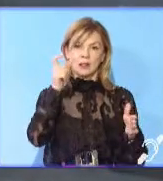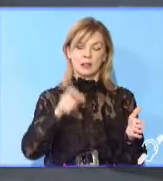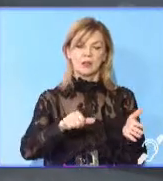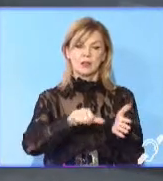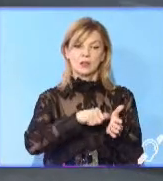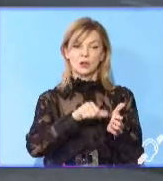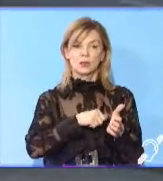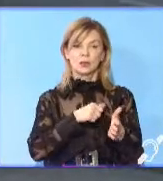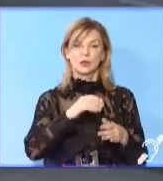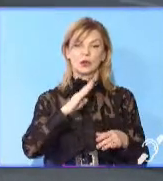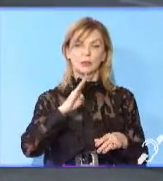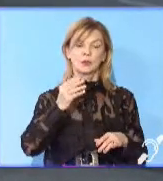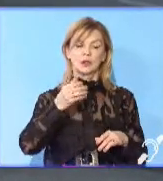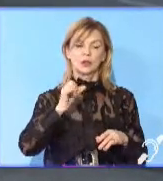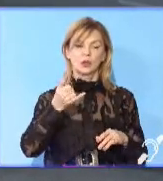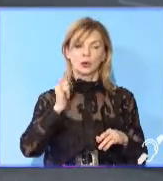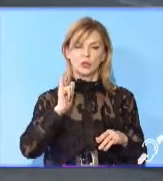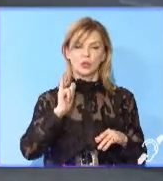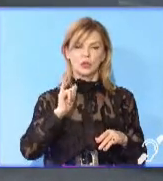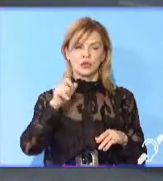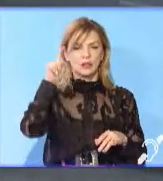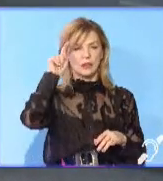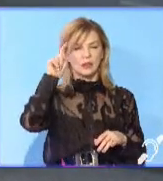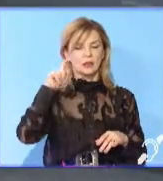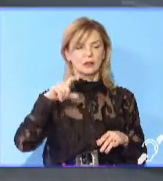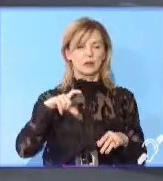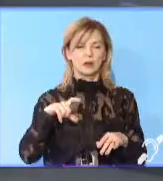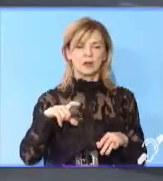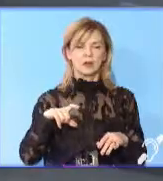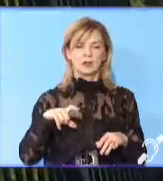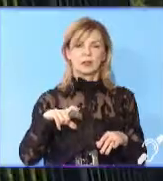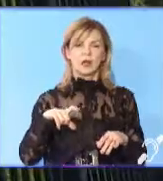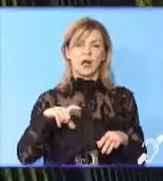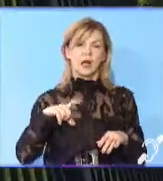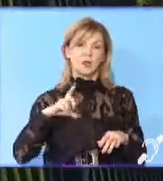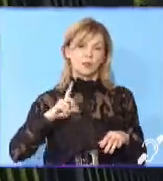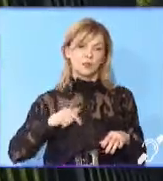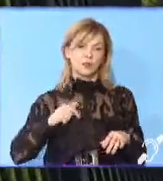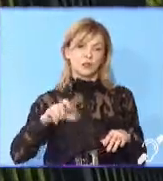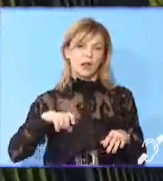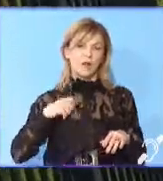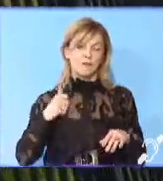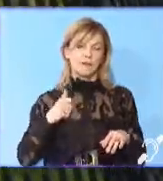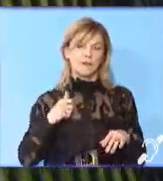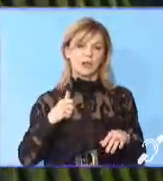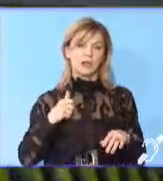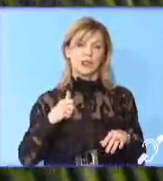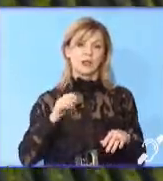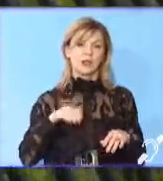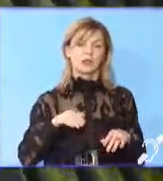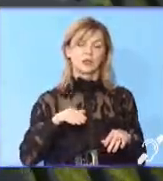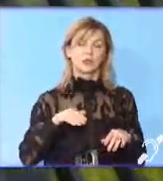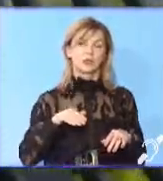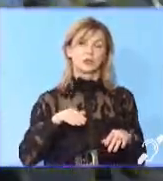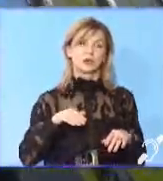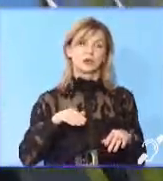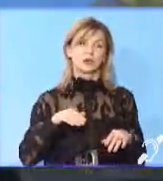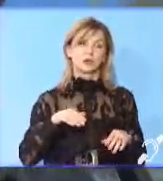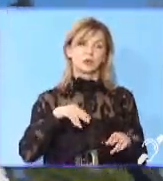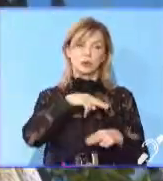sculptor Constantin Brâncuș, consider că ar putea fi introdus într-un circuit